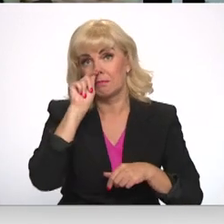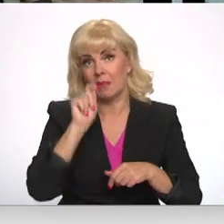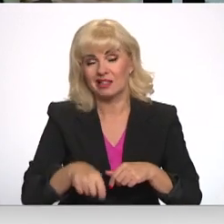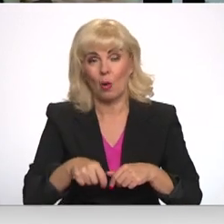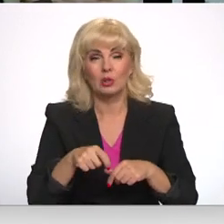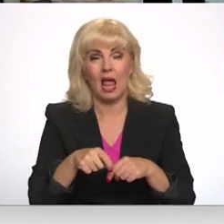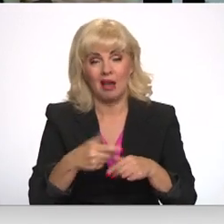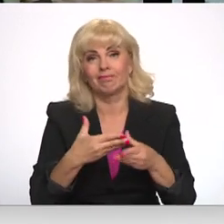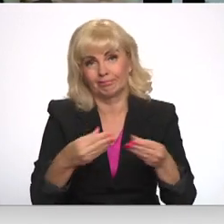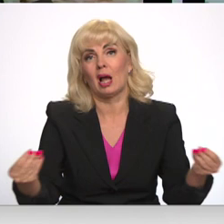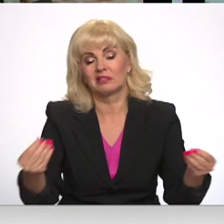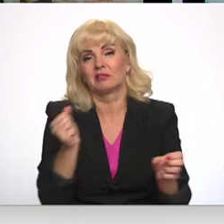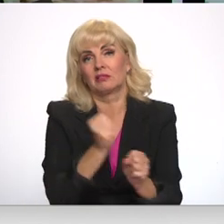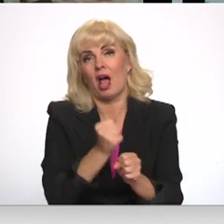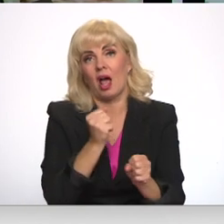darbus.